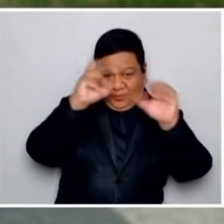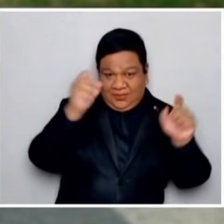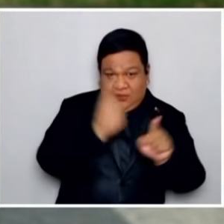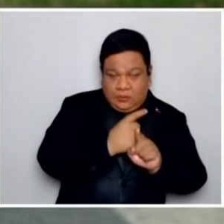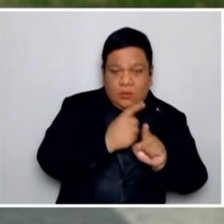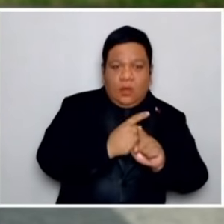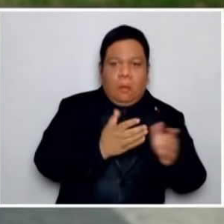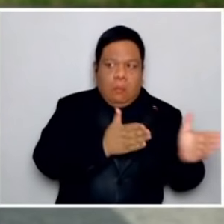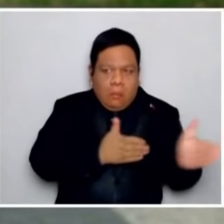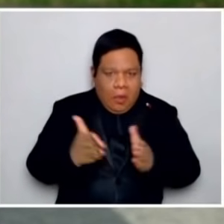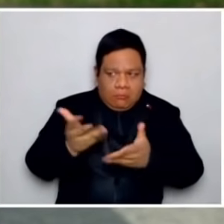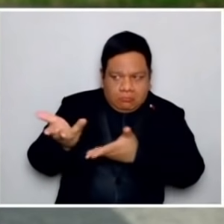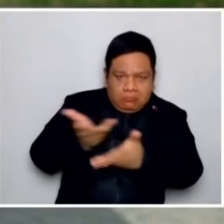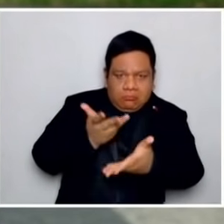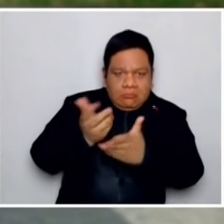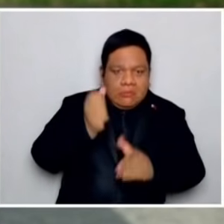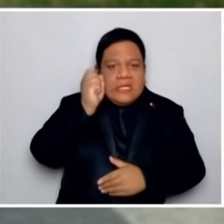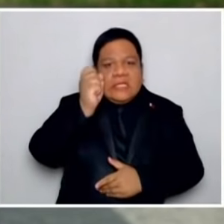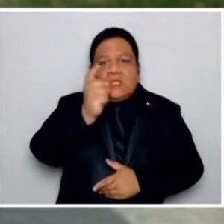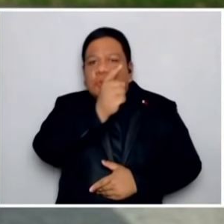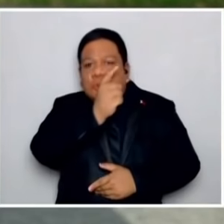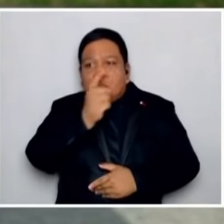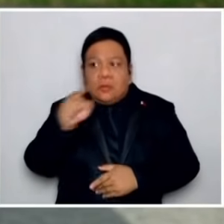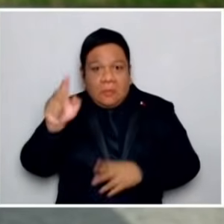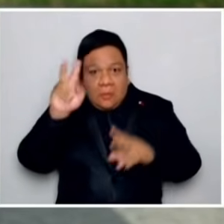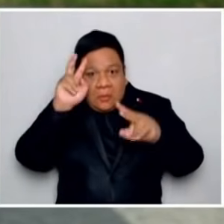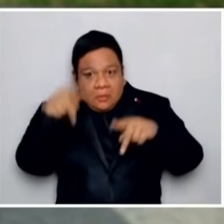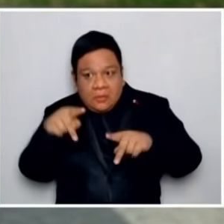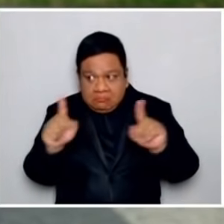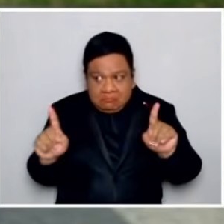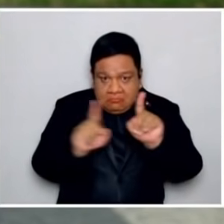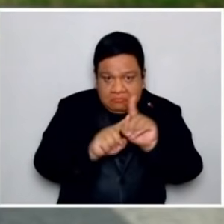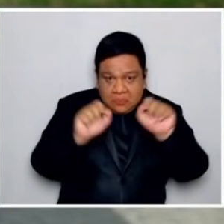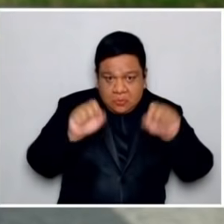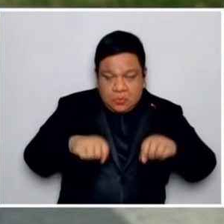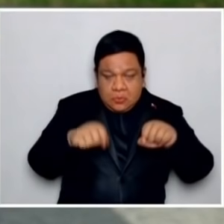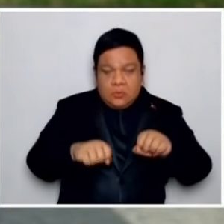sa 2022. Issue naman ng substitution,